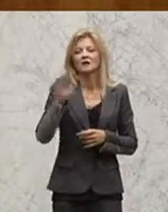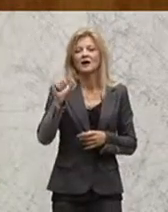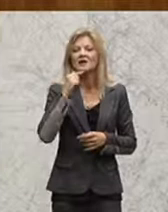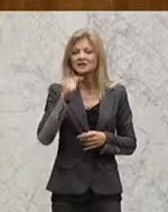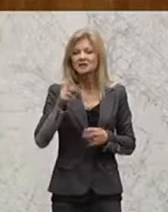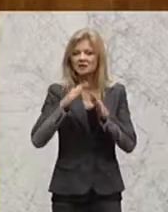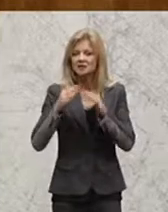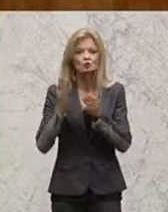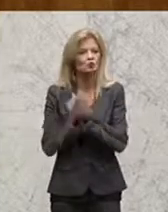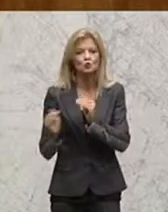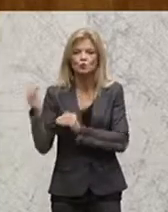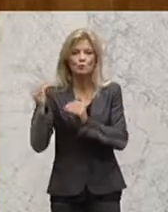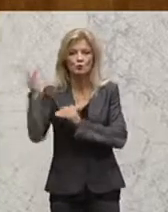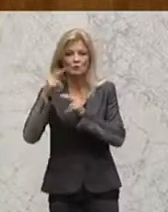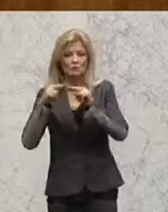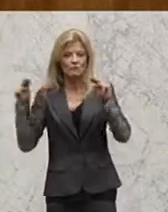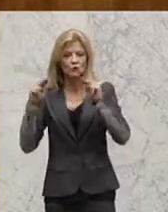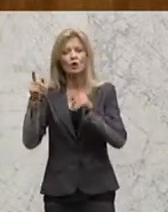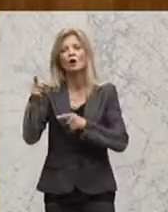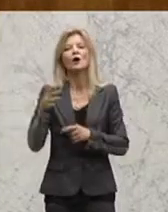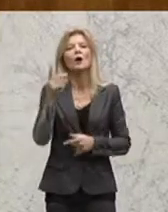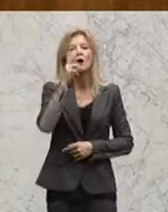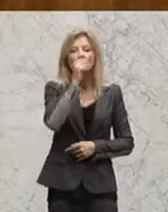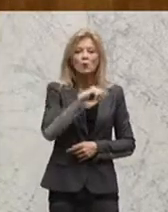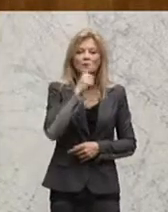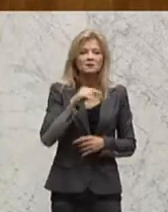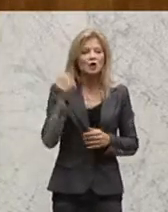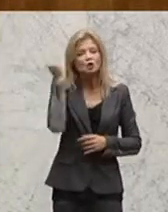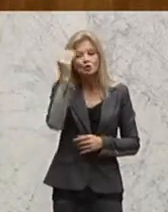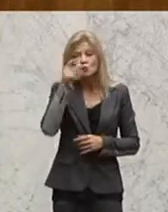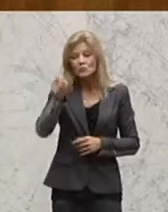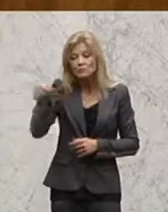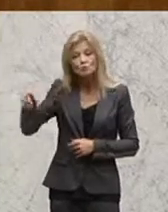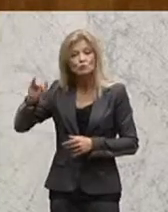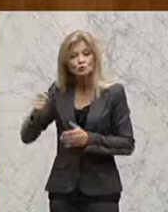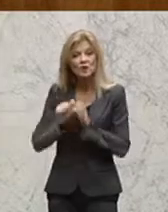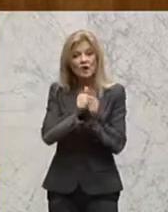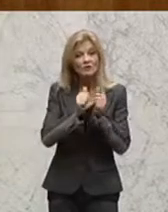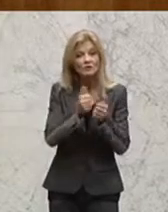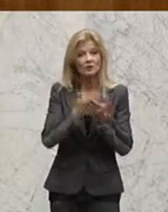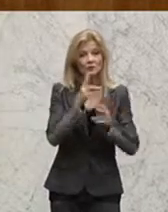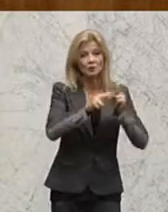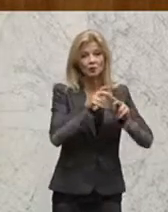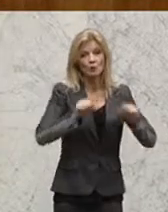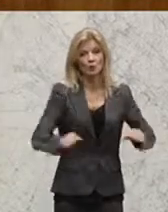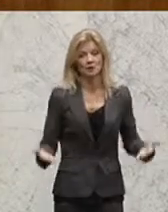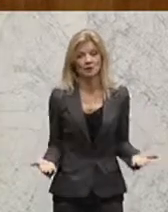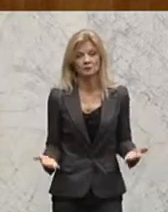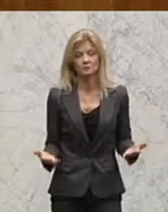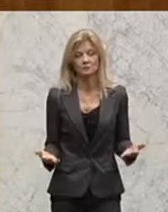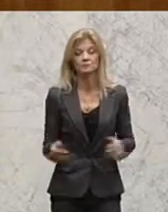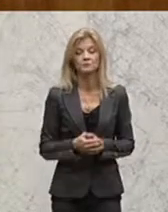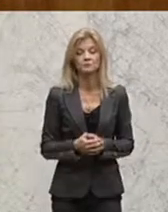überfüllt. Polizeischüler müssen vor Ort teilweise schon für die Betreuung aushelfen. Aber wenn wir dann erleben, dass